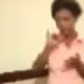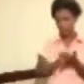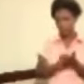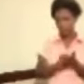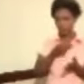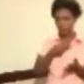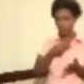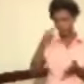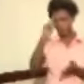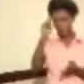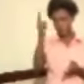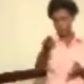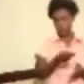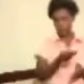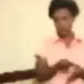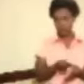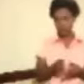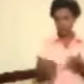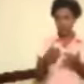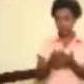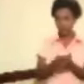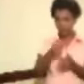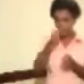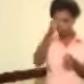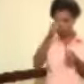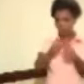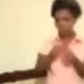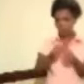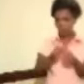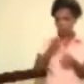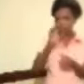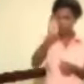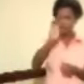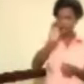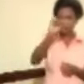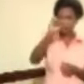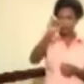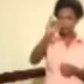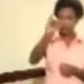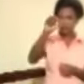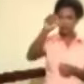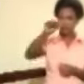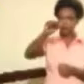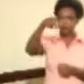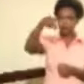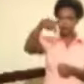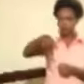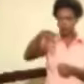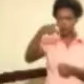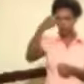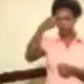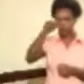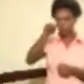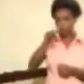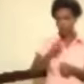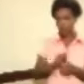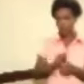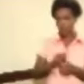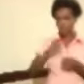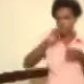saluer candidat, nous pourrons rappeler nous que JIAP, Mouvement Affaires Publiques,